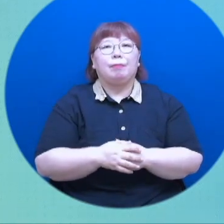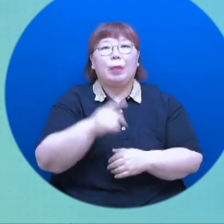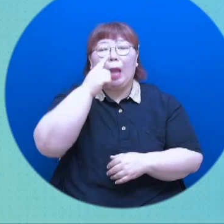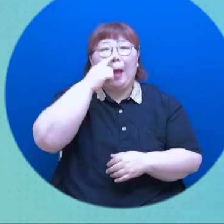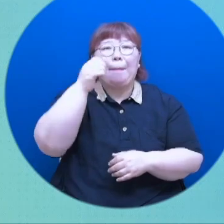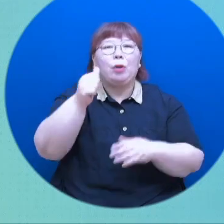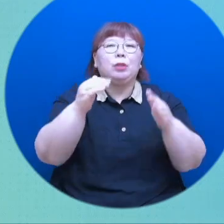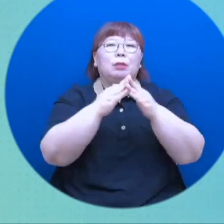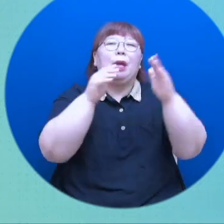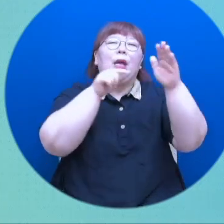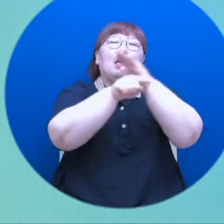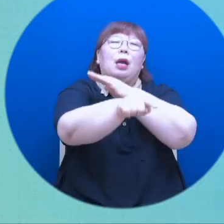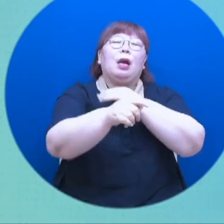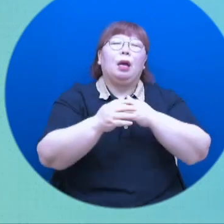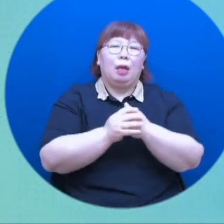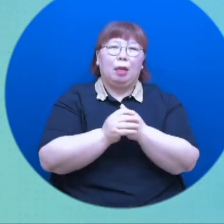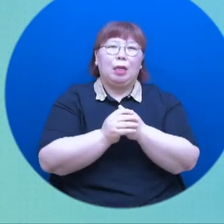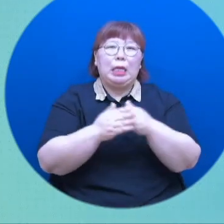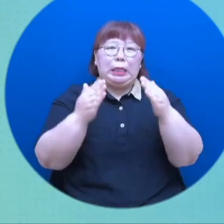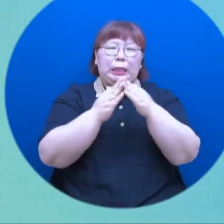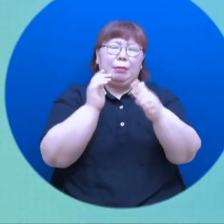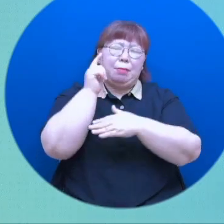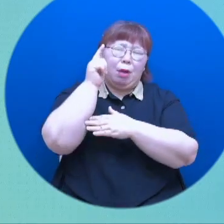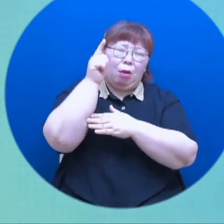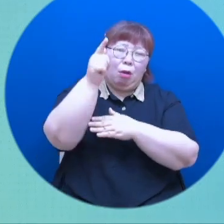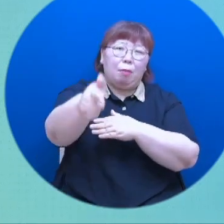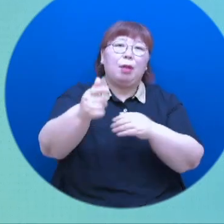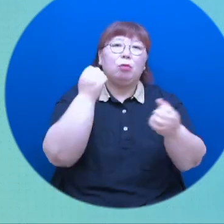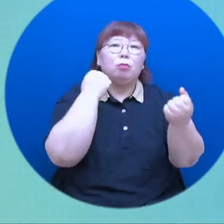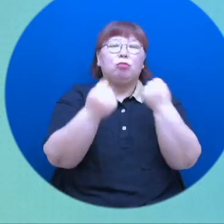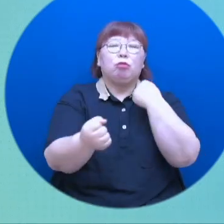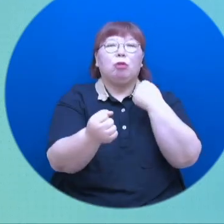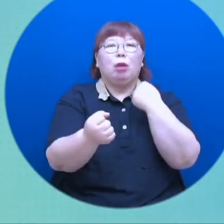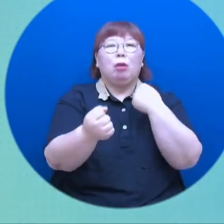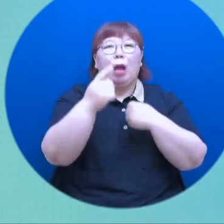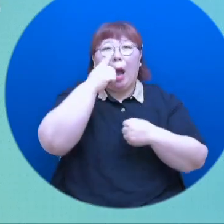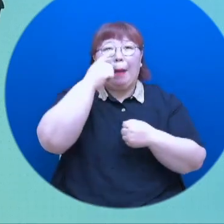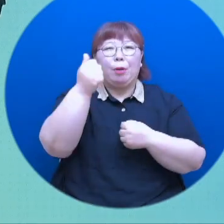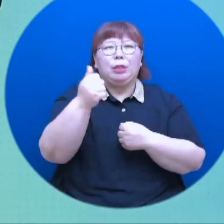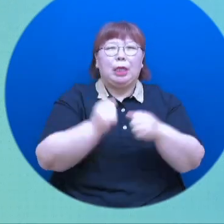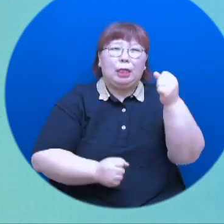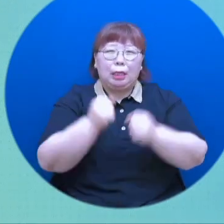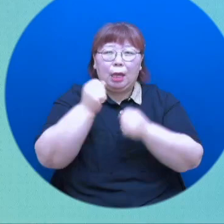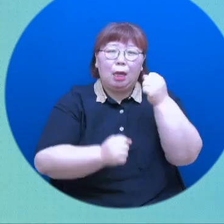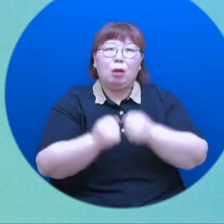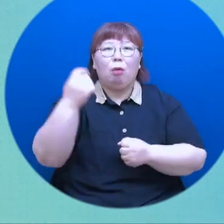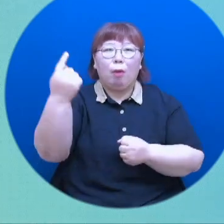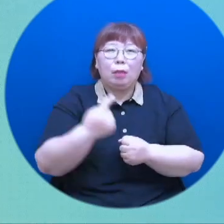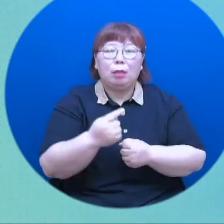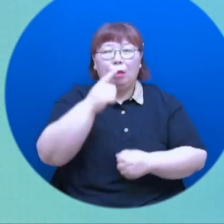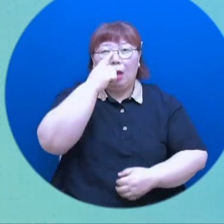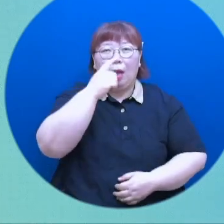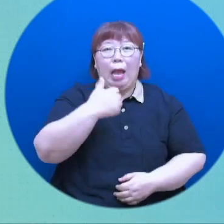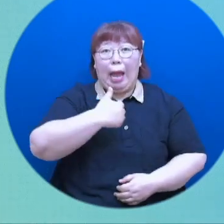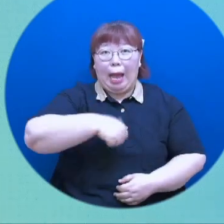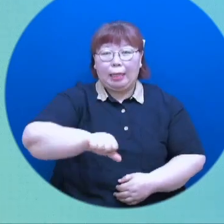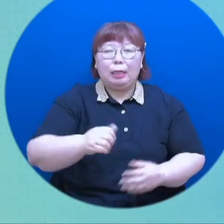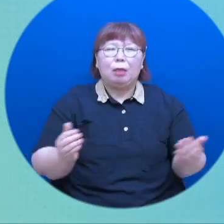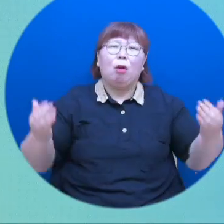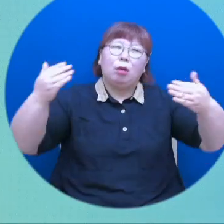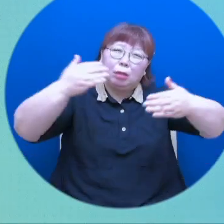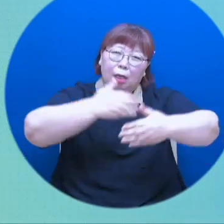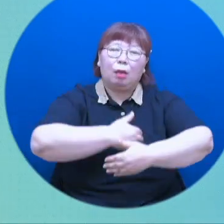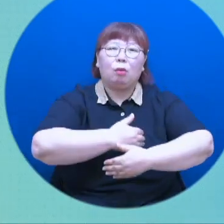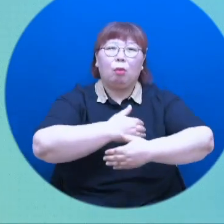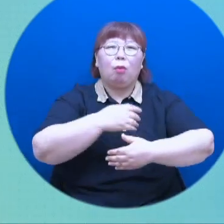아직 동고밖에 집이 먼데 아버지가 달려와 아들을